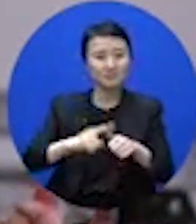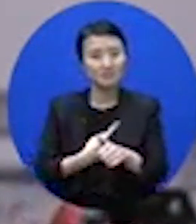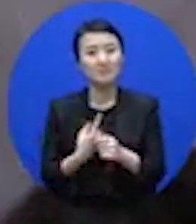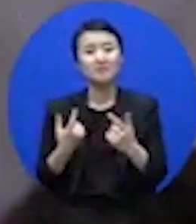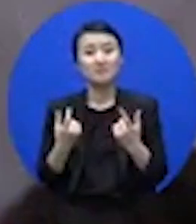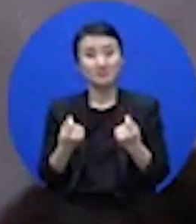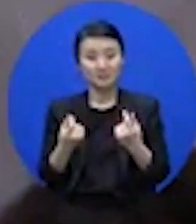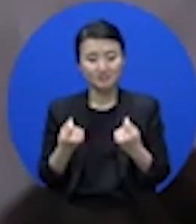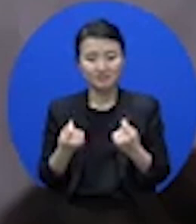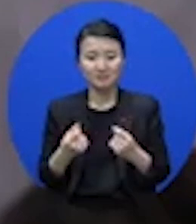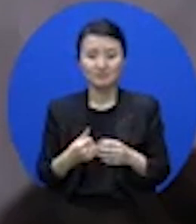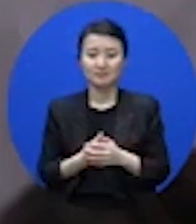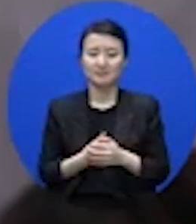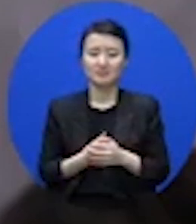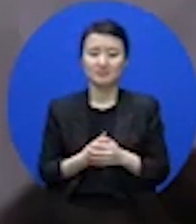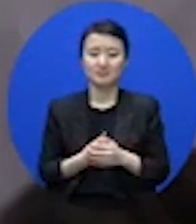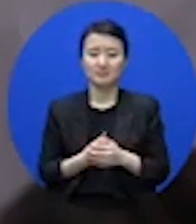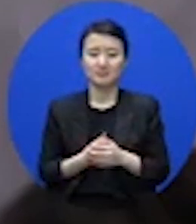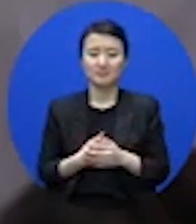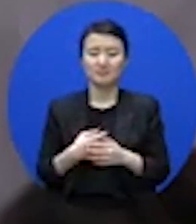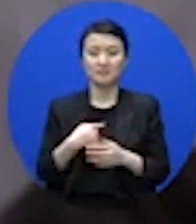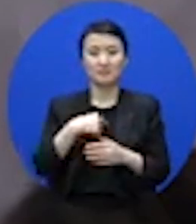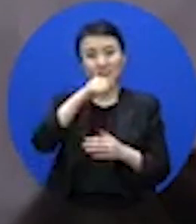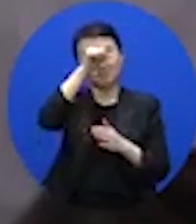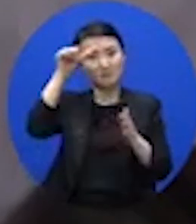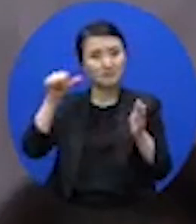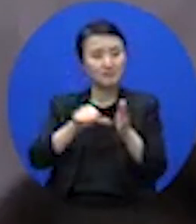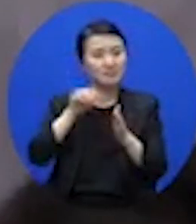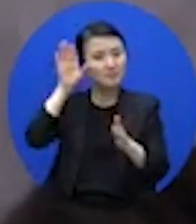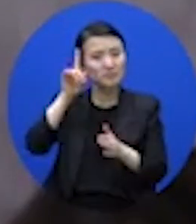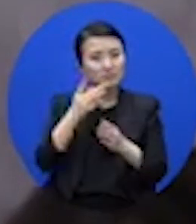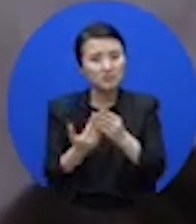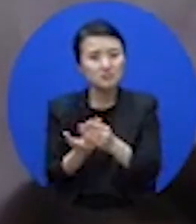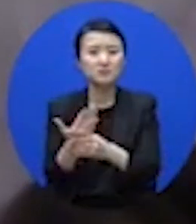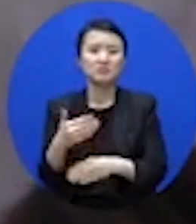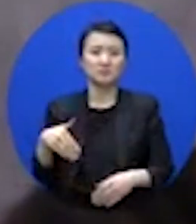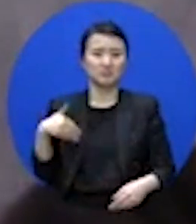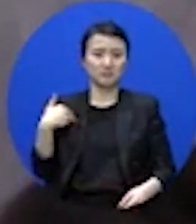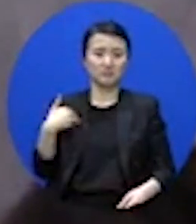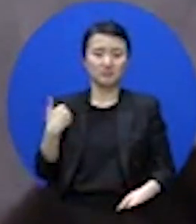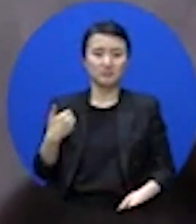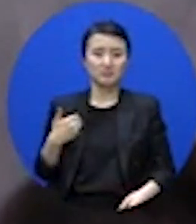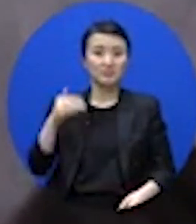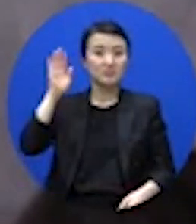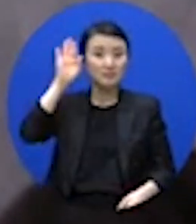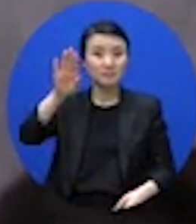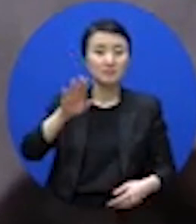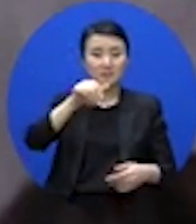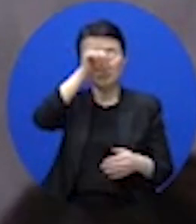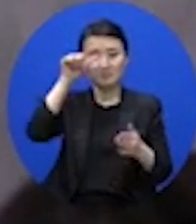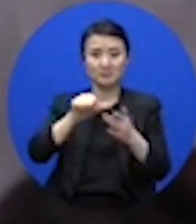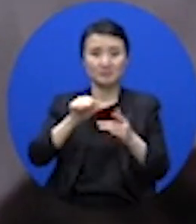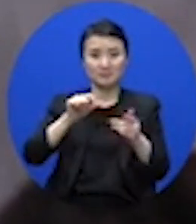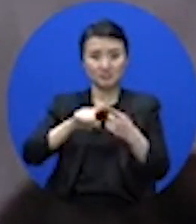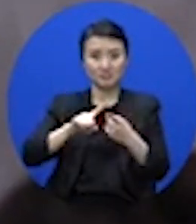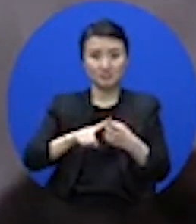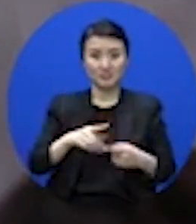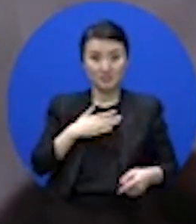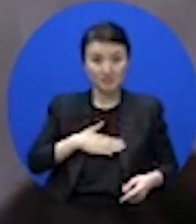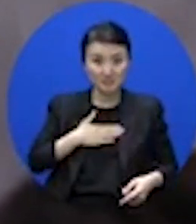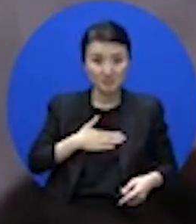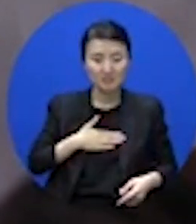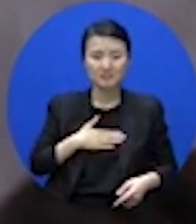일이 나에게 어떻게 펼쳐질지를 모르는 거예요. 우리가 알면 신이죠. 맞죠? 내일을 우리가 어떻게 알아?